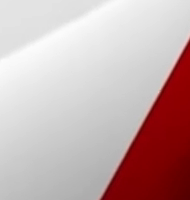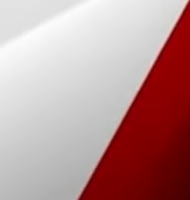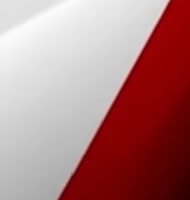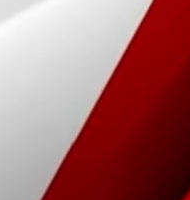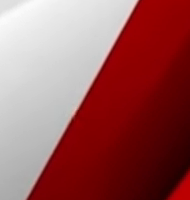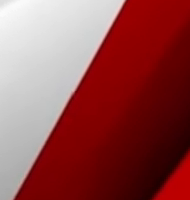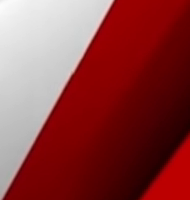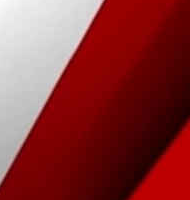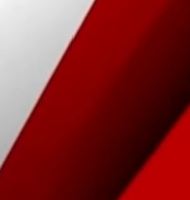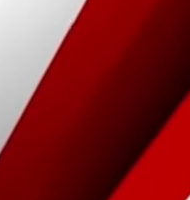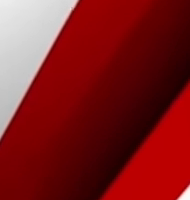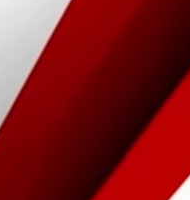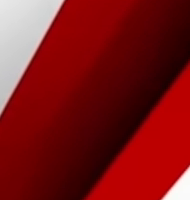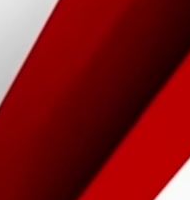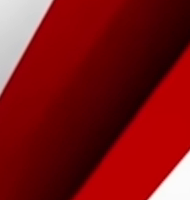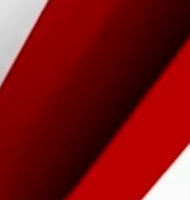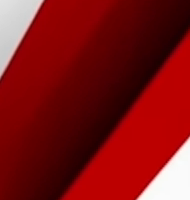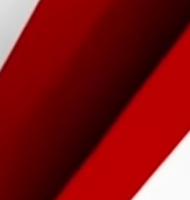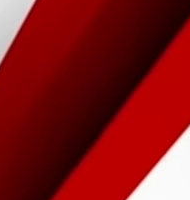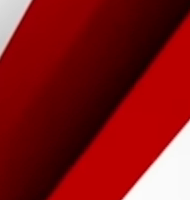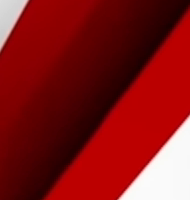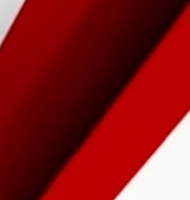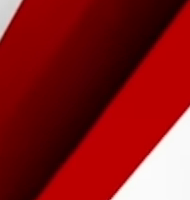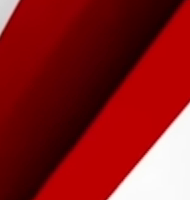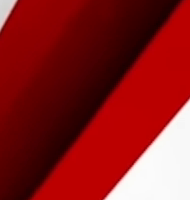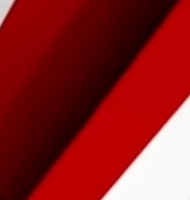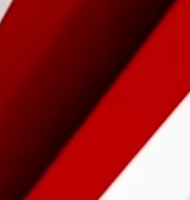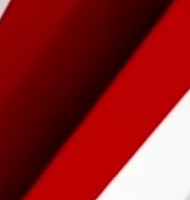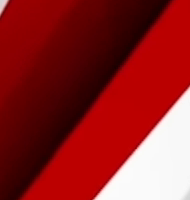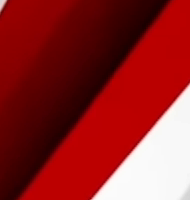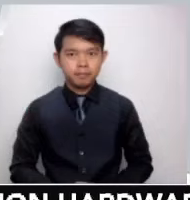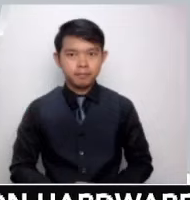ito ang GMA Regional TV News.